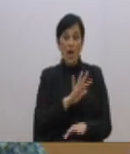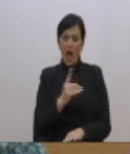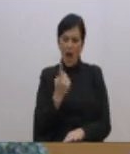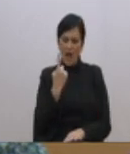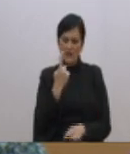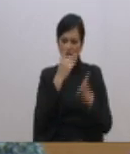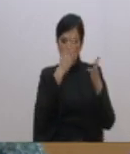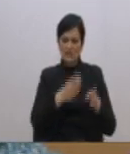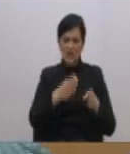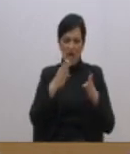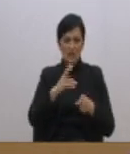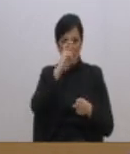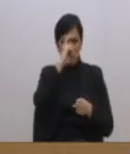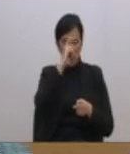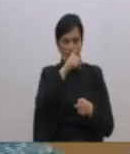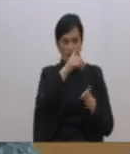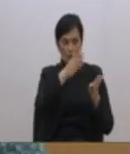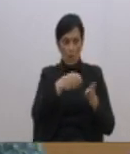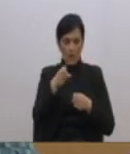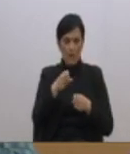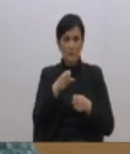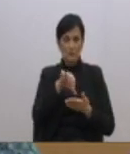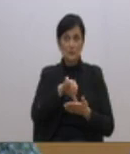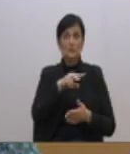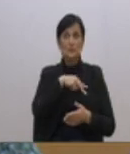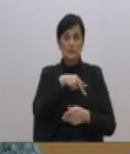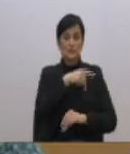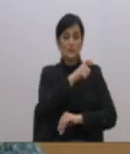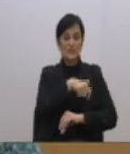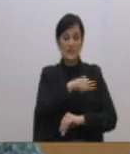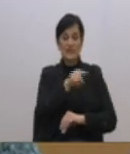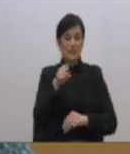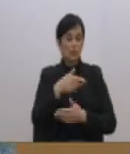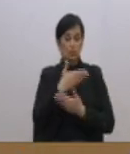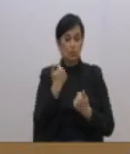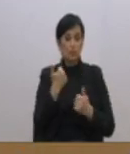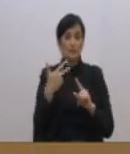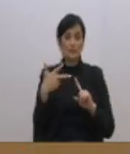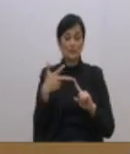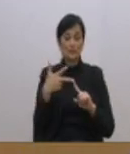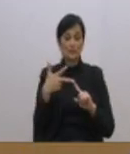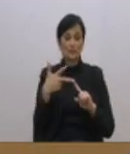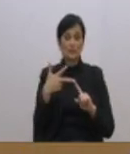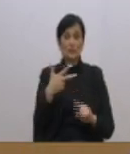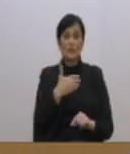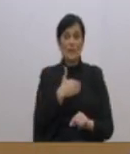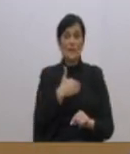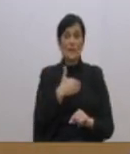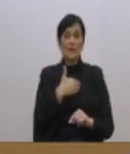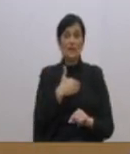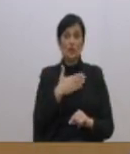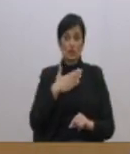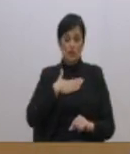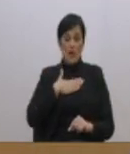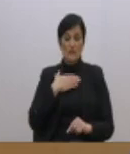ადამიანზე მთავრობის მიმართ წარმოდგენილი, მათ შორის პარლამენტის წევრების მიმართ არ არის. და მესამე მინდა ერთი ძალიან, ასე ვთქვათ,